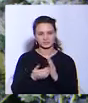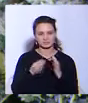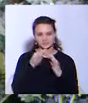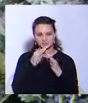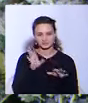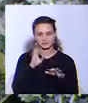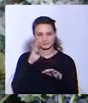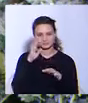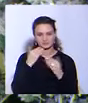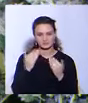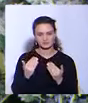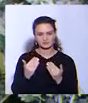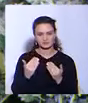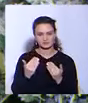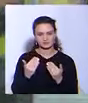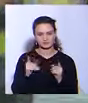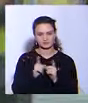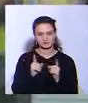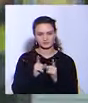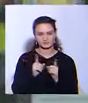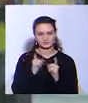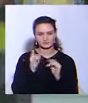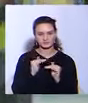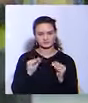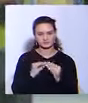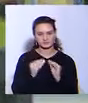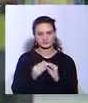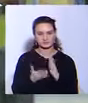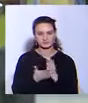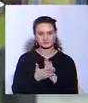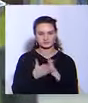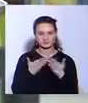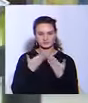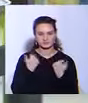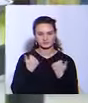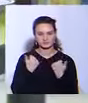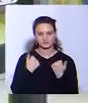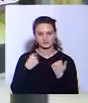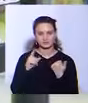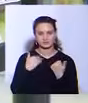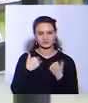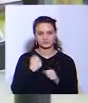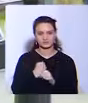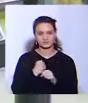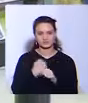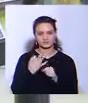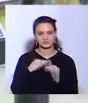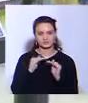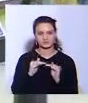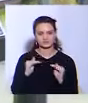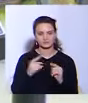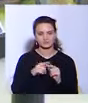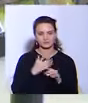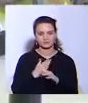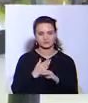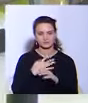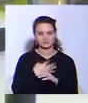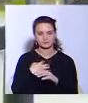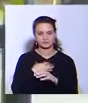ნებისმიერი მშობლისთვის. მიუხედავად იმისა, ბავშვს პრობლემა აქვს, არ აქვს, ჩვენ რა გვინდა გავაკეთოთ შვილებისთვის, ეს არის